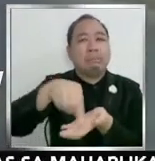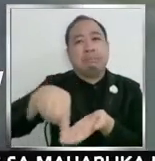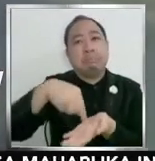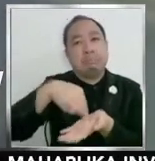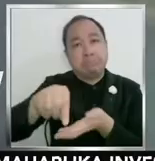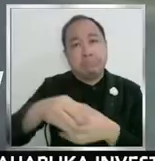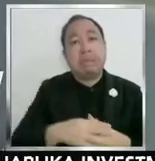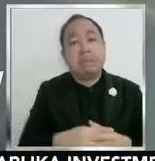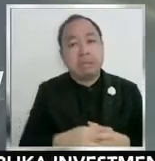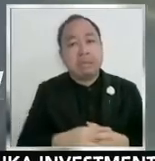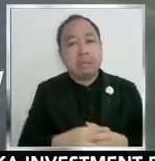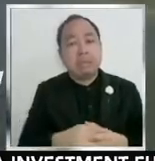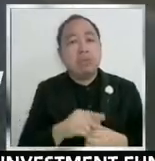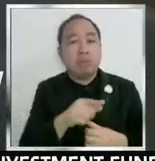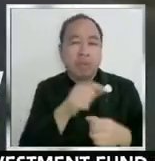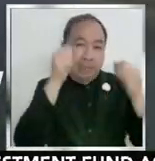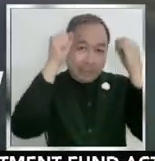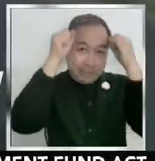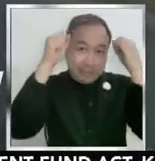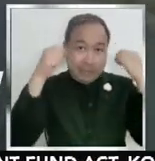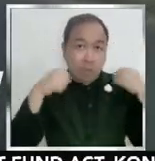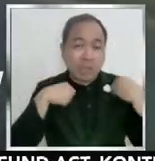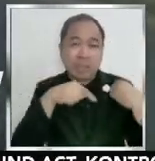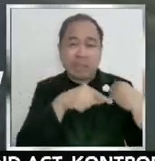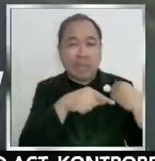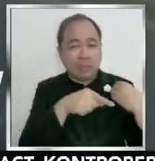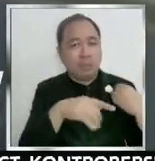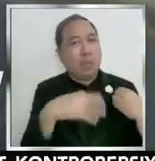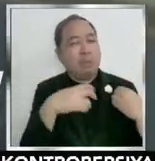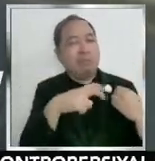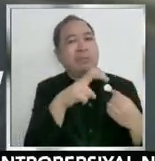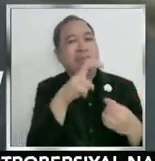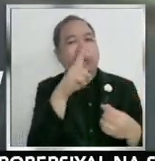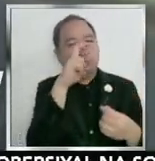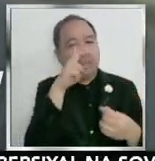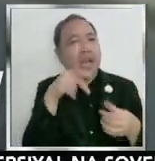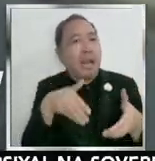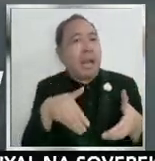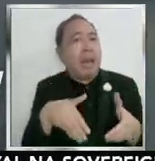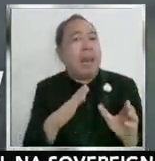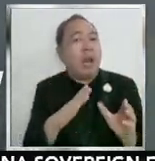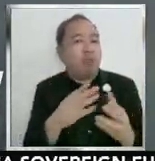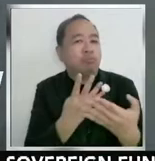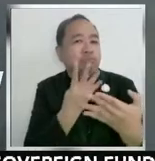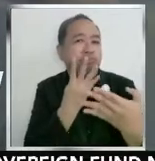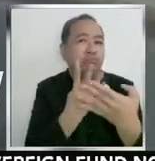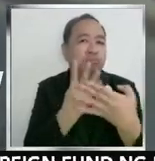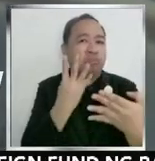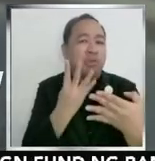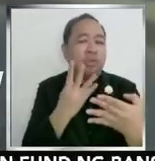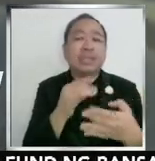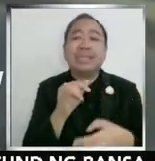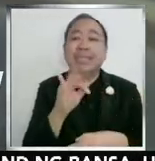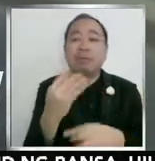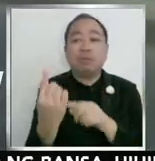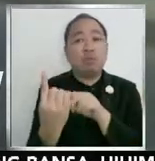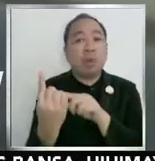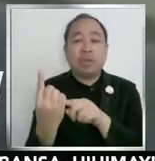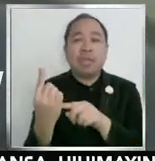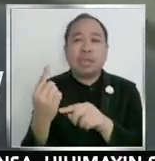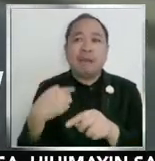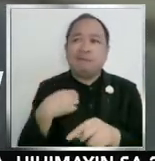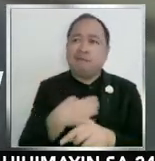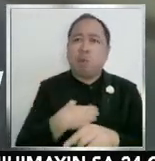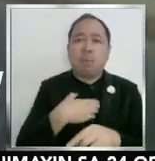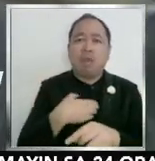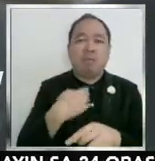ang Saudi Arabia sa mga bansang pinahihintulutan ang detainment o pagkakakulong para sa isang taong inireklamo ng